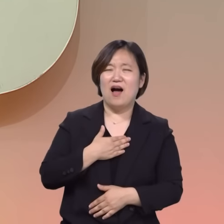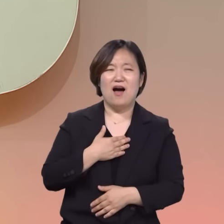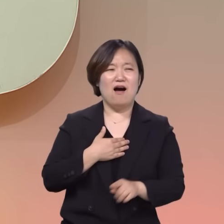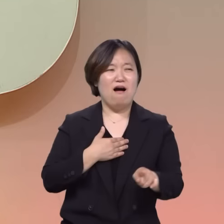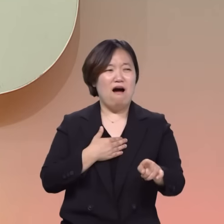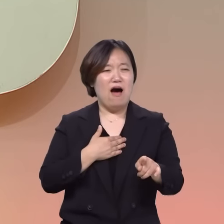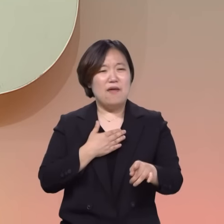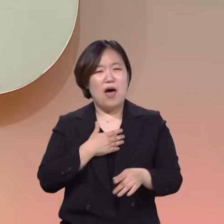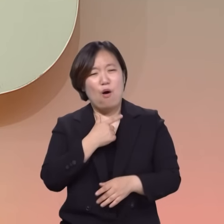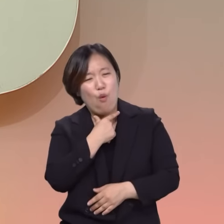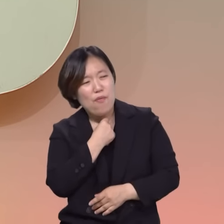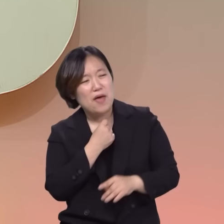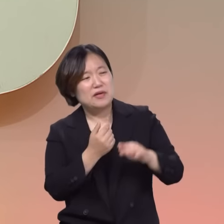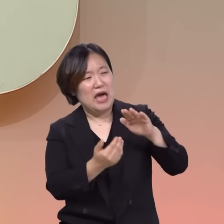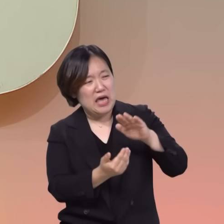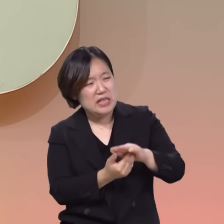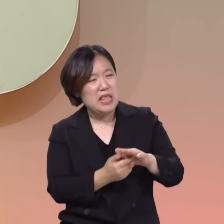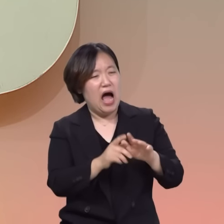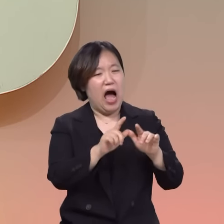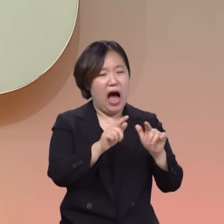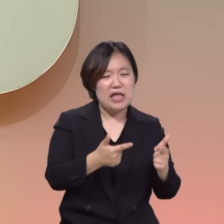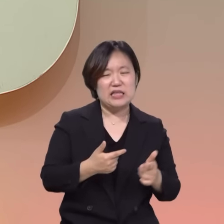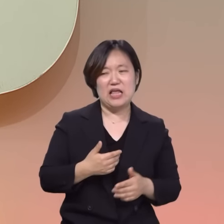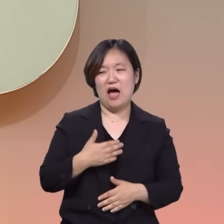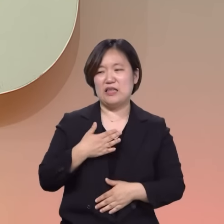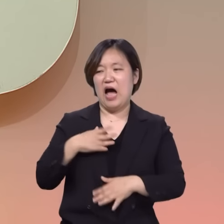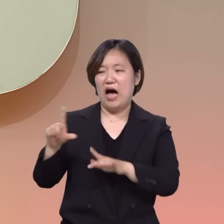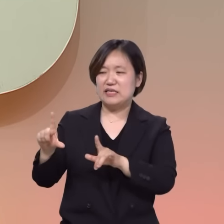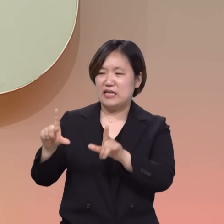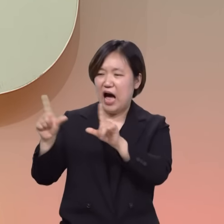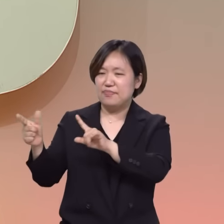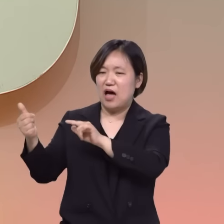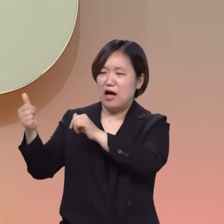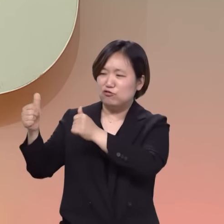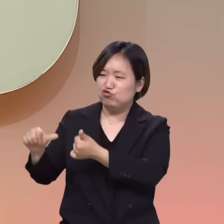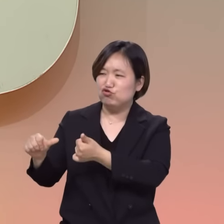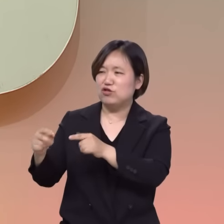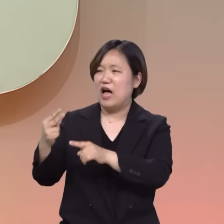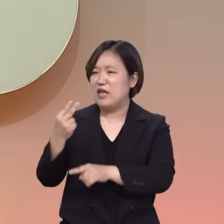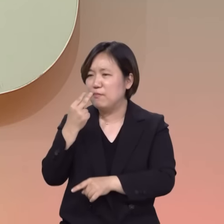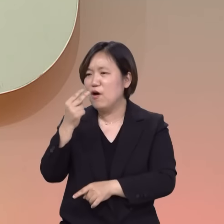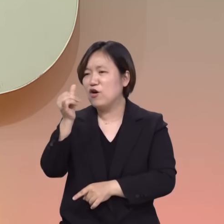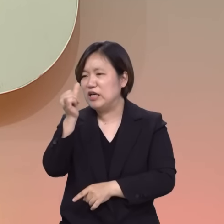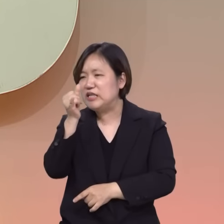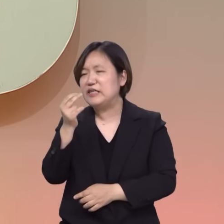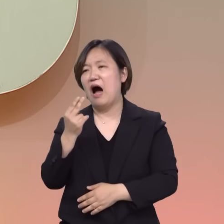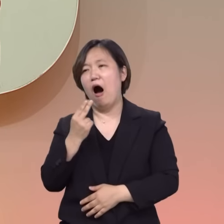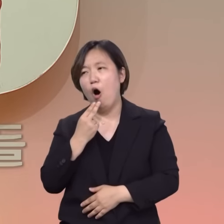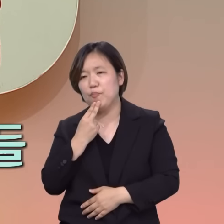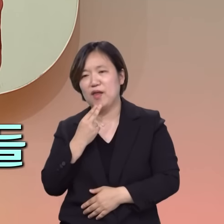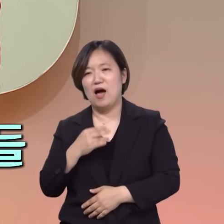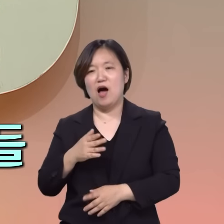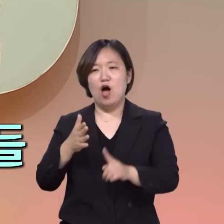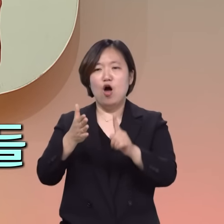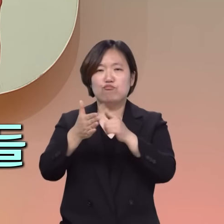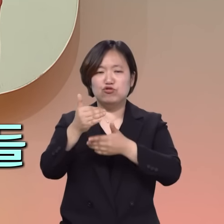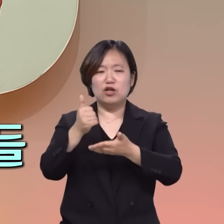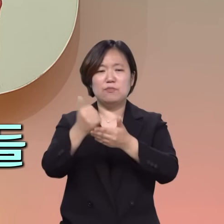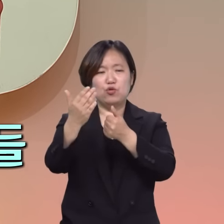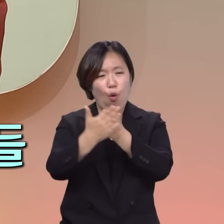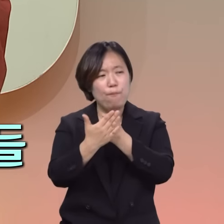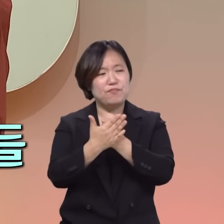이루어진다 산다 죽는다 이거 다 저거다 부처님이 도와주신다 안 도와주신다 이런 모든